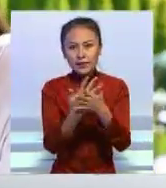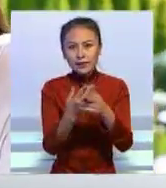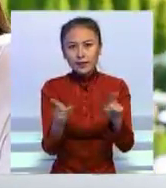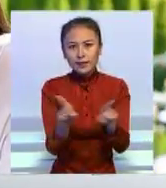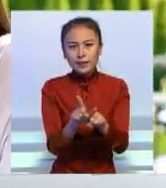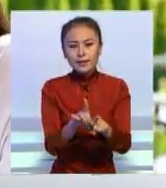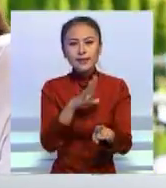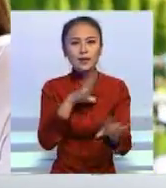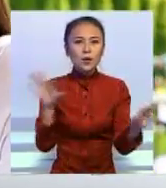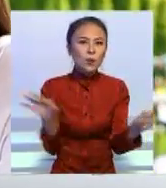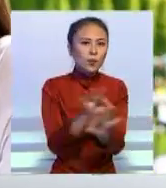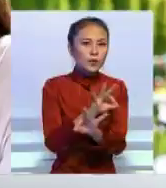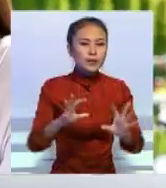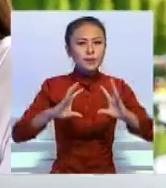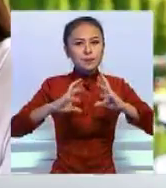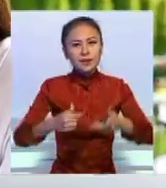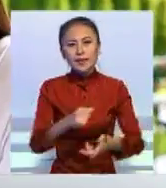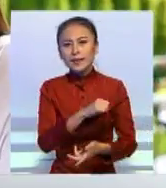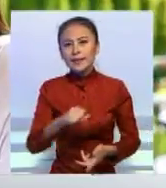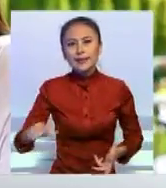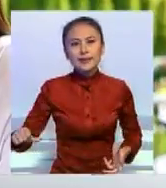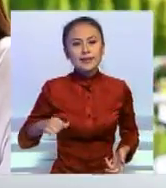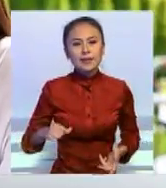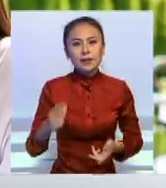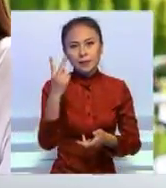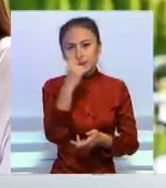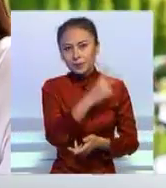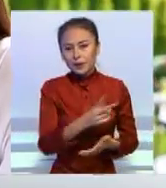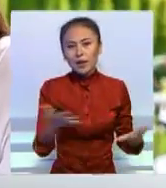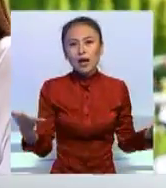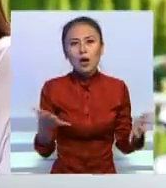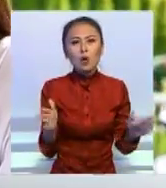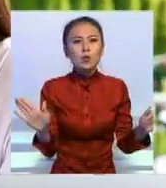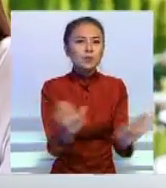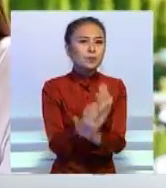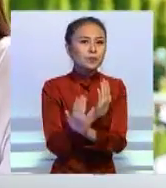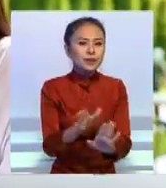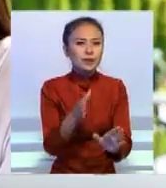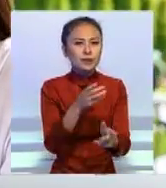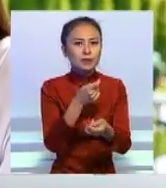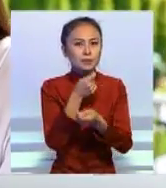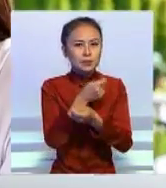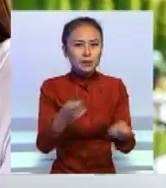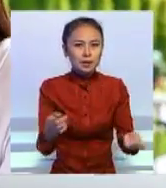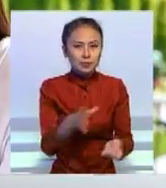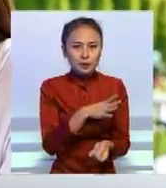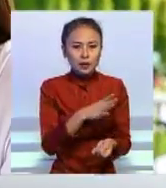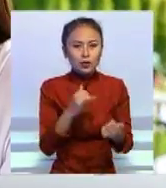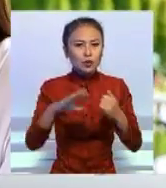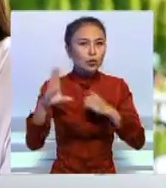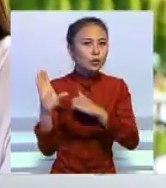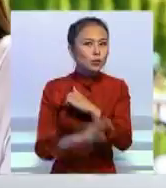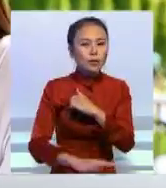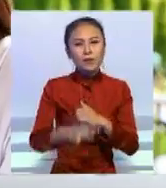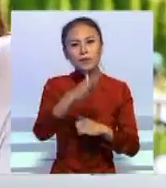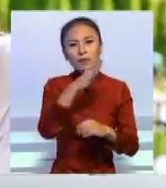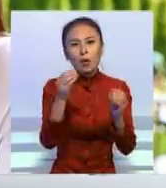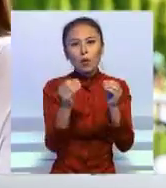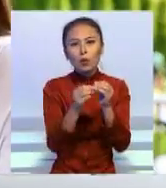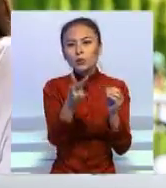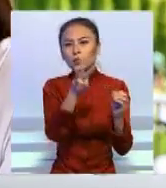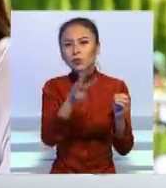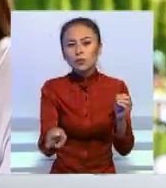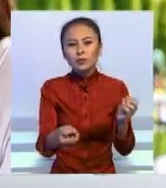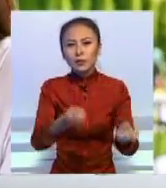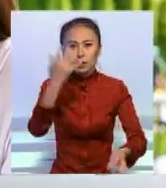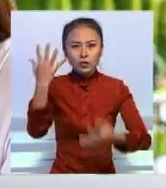Концерттік бағдарлама әлемдік әртістердің өнерін тамашалап, ұлттық әуендермен сусындап бір марқайып қалдық. Кеш соңындағы 10 минутқа созылған